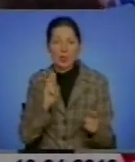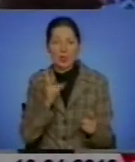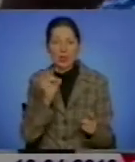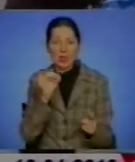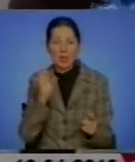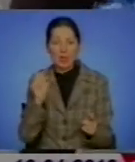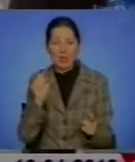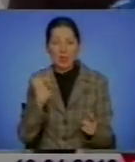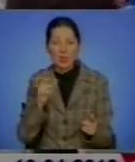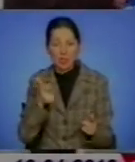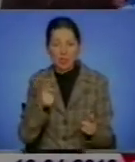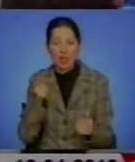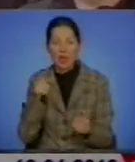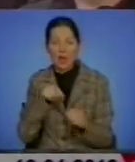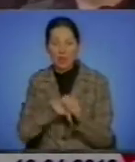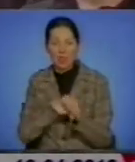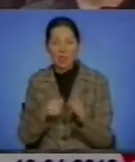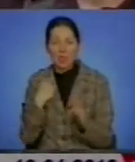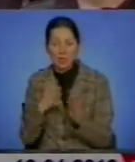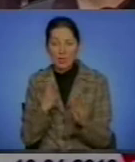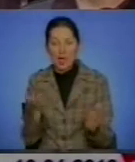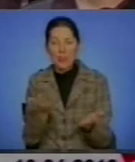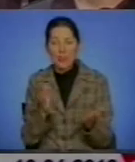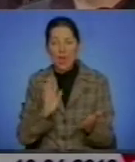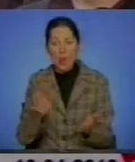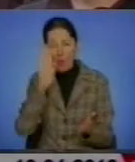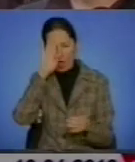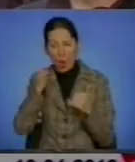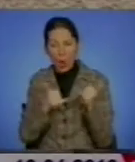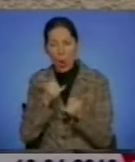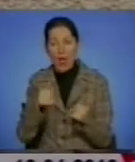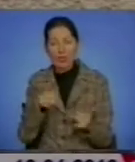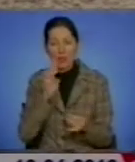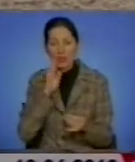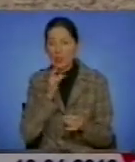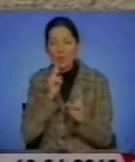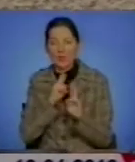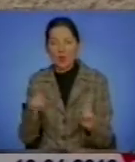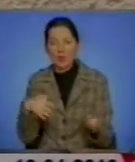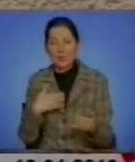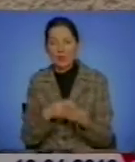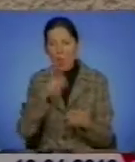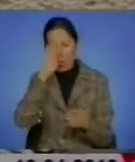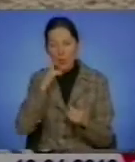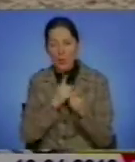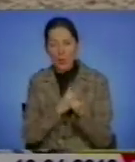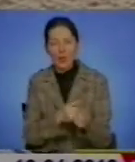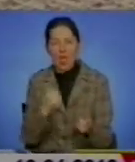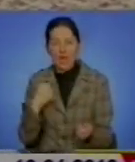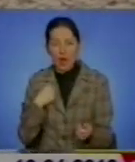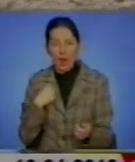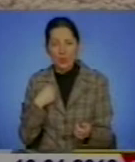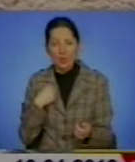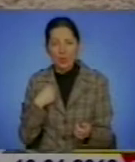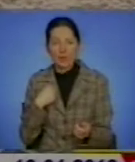внутрішні війська. Де буде коханий Анастасії, ще невідомо. Свого хлопця проважаю в армію з Тернополя. Я готувався, ходив